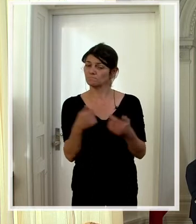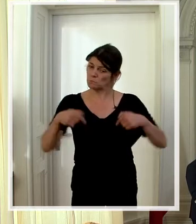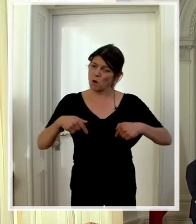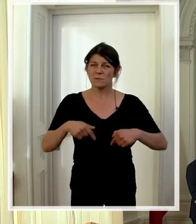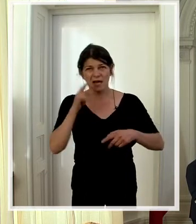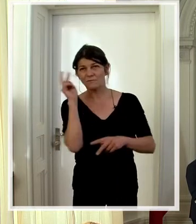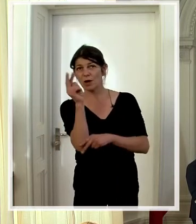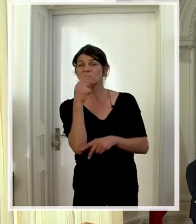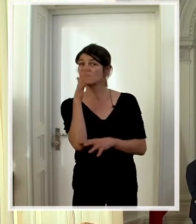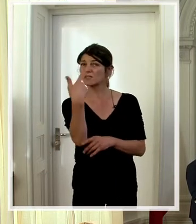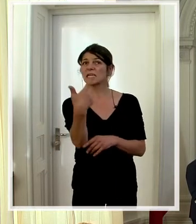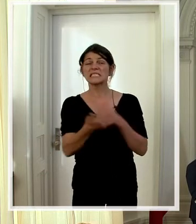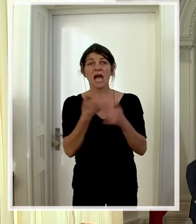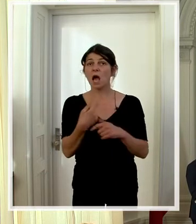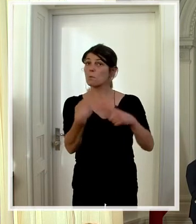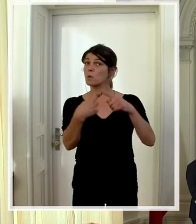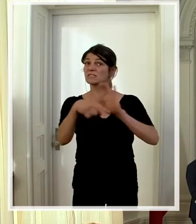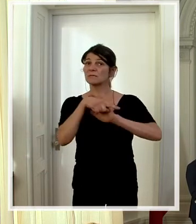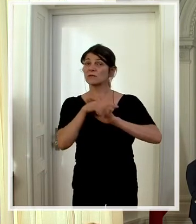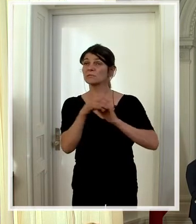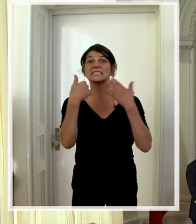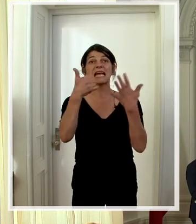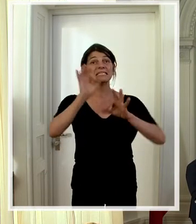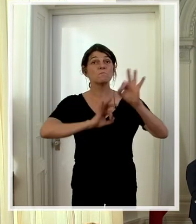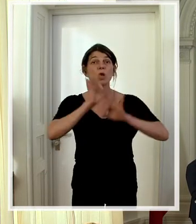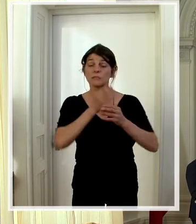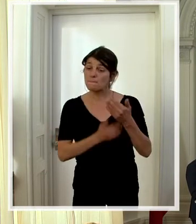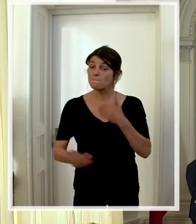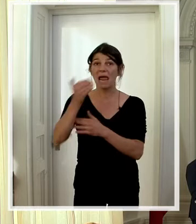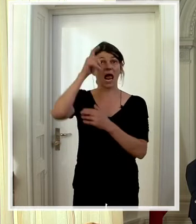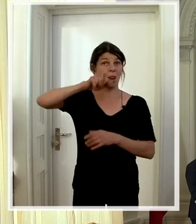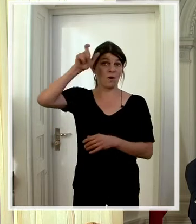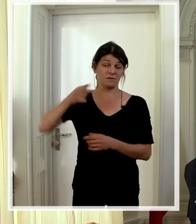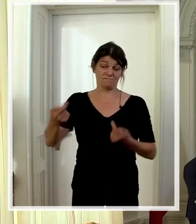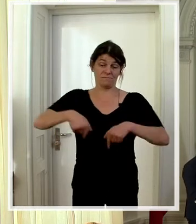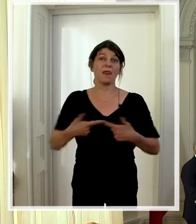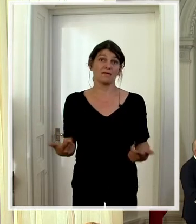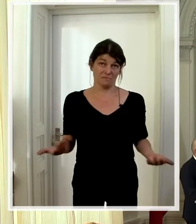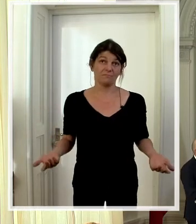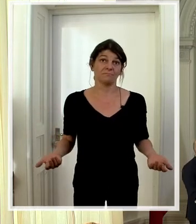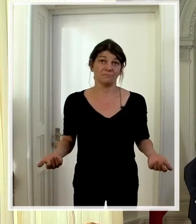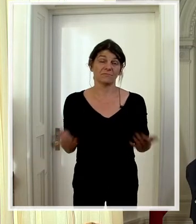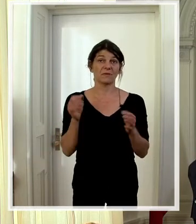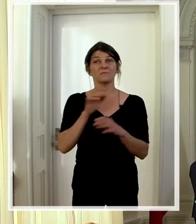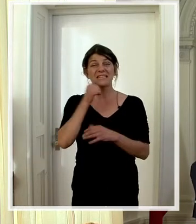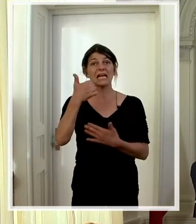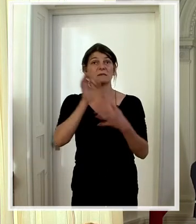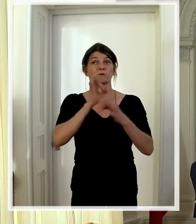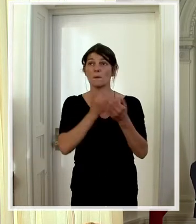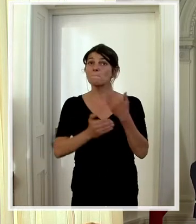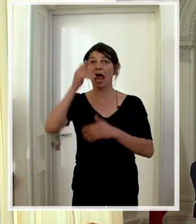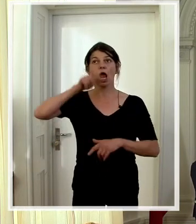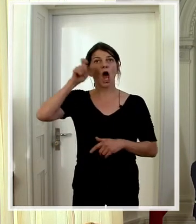wir in 20 Jahren plus minus bis zu 60% mehr Personen im Land haben, bis zu 60% mehr Leute, die